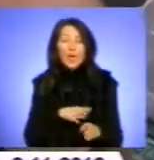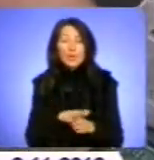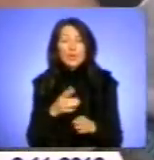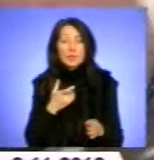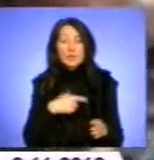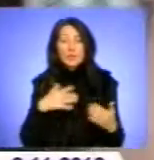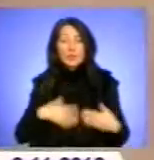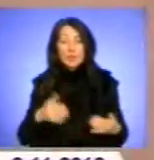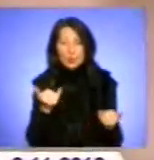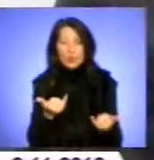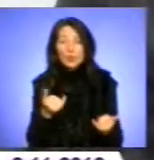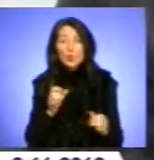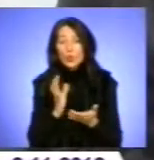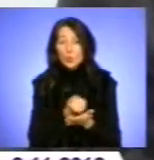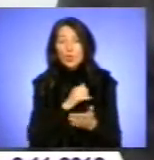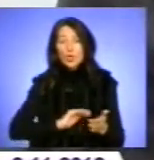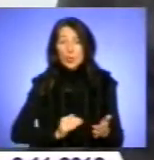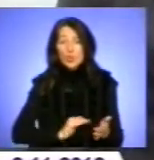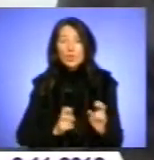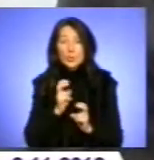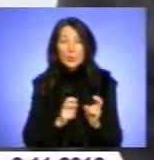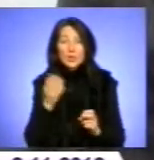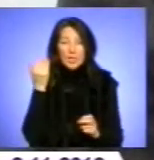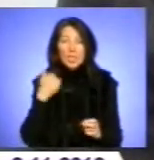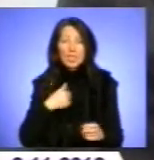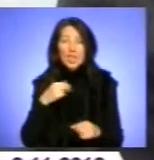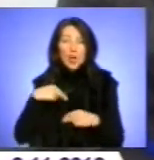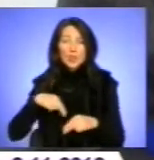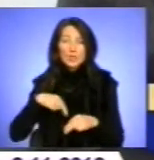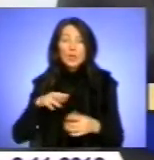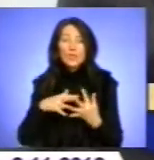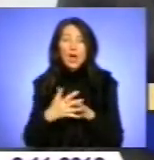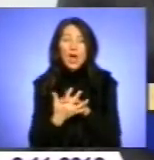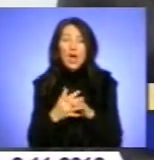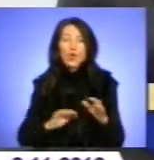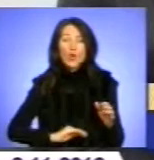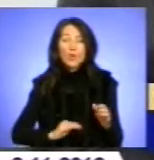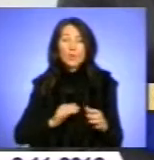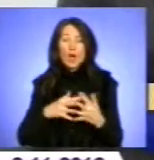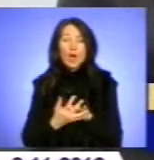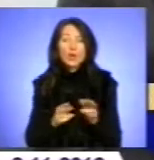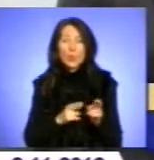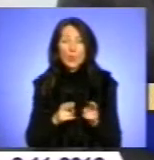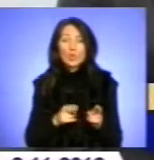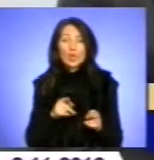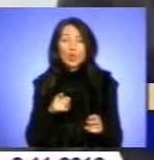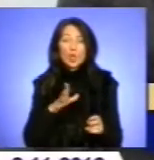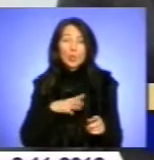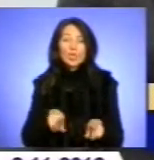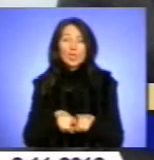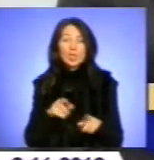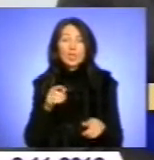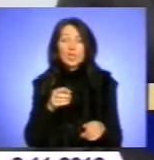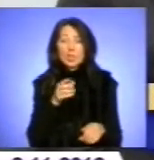приватний підприємець. Скоріше, я працював на агрофірмі «Агрополіс». Ну, тоді були такі часи, що були